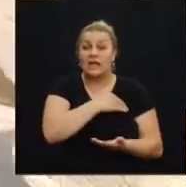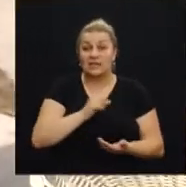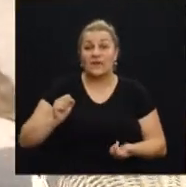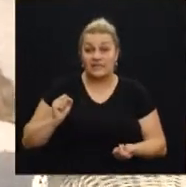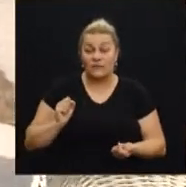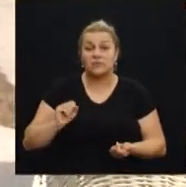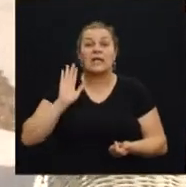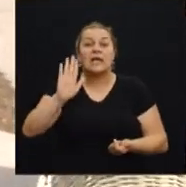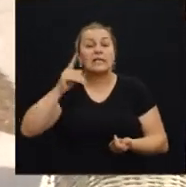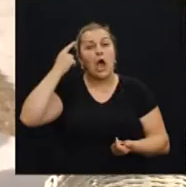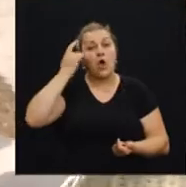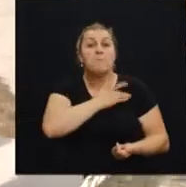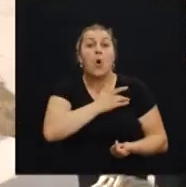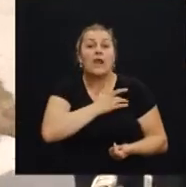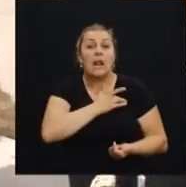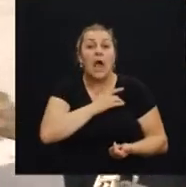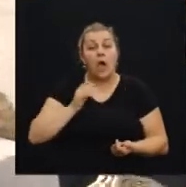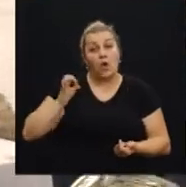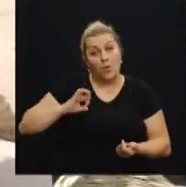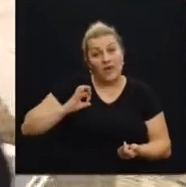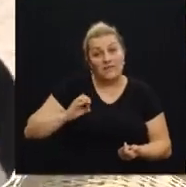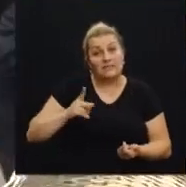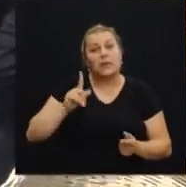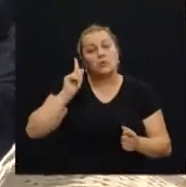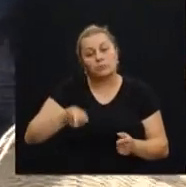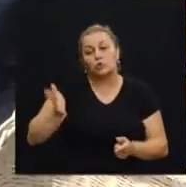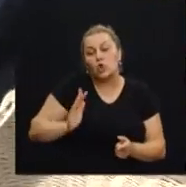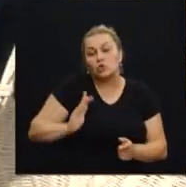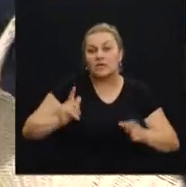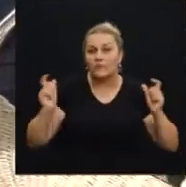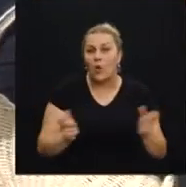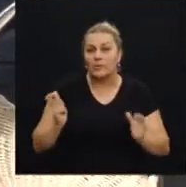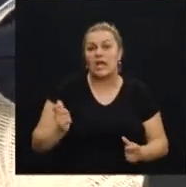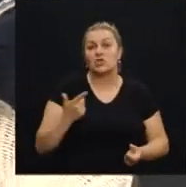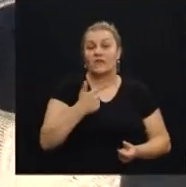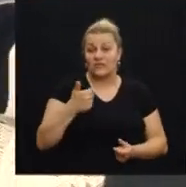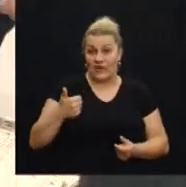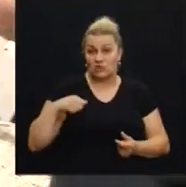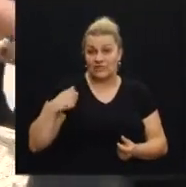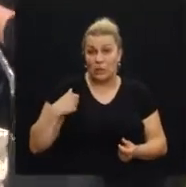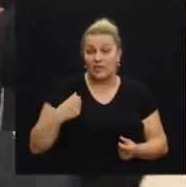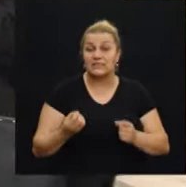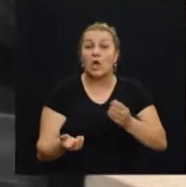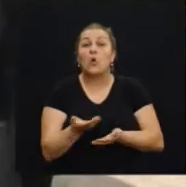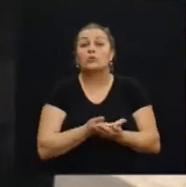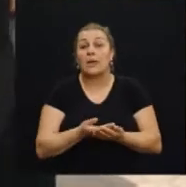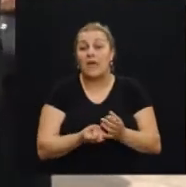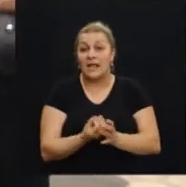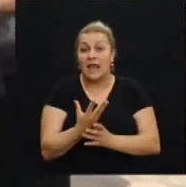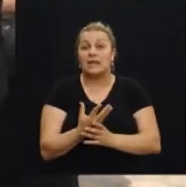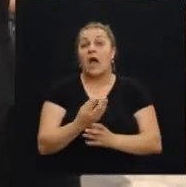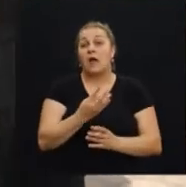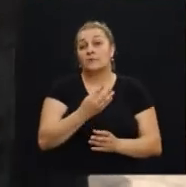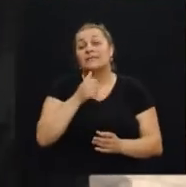vojske, njihova moralna obveza nalaže dostojanstveno obilježavanje 26. obljetnice utemeljenja Treće omiške bojne